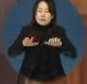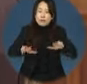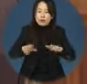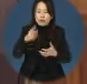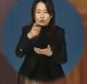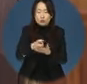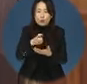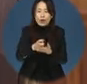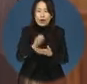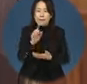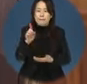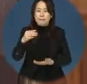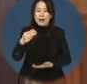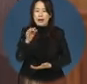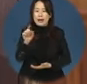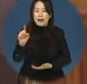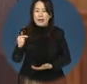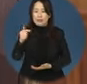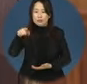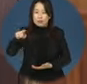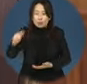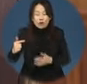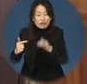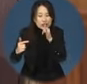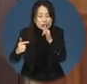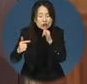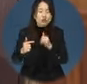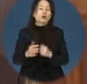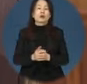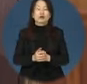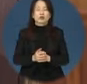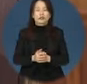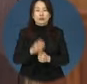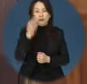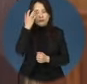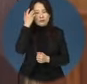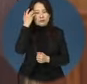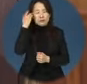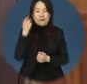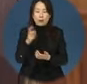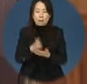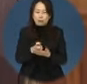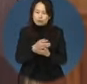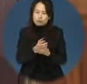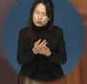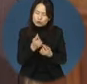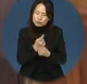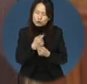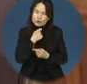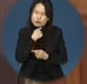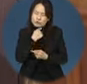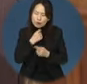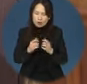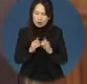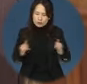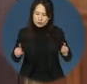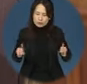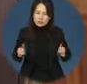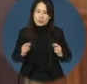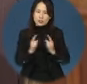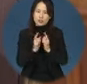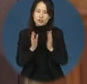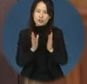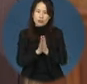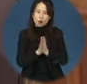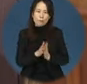자치단체장 액에 하는 것이 아니고 절에 를 심성의 원하는 지방회 직접 예 주민분들이 일정한